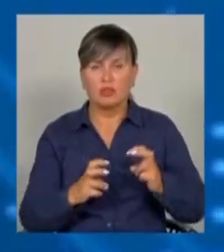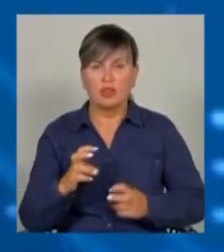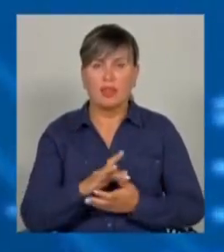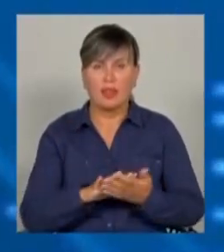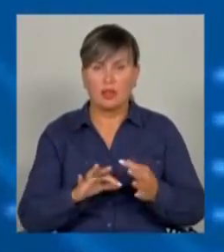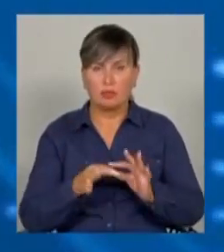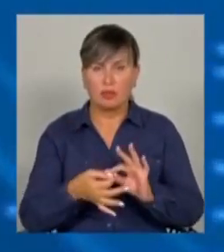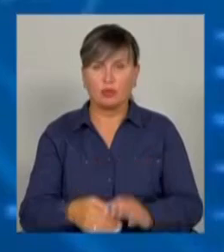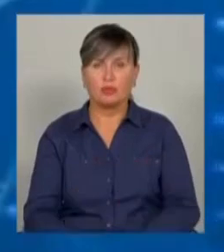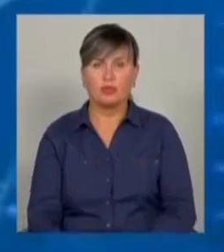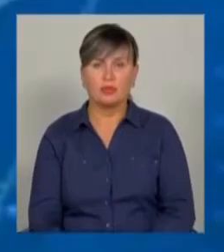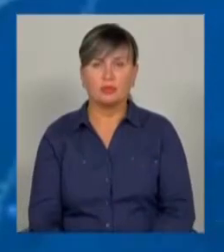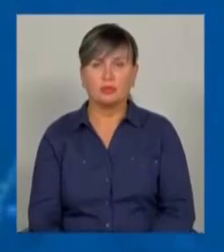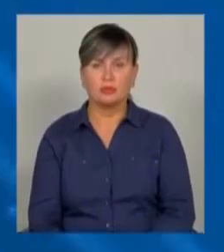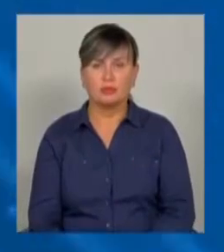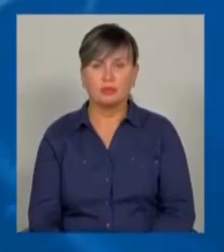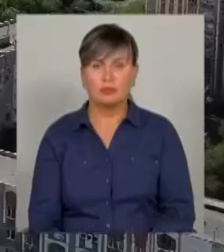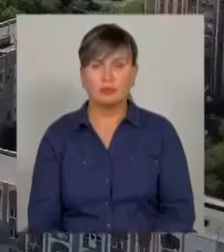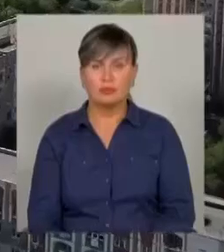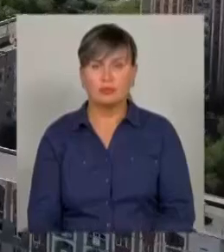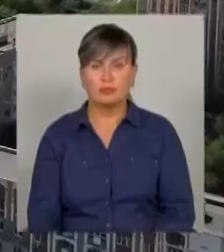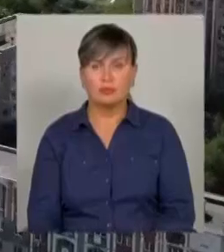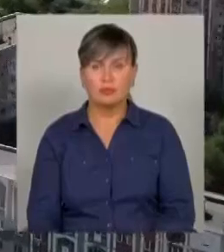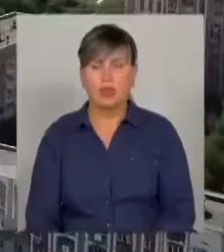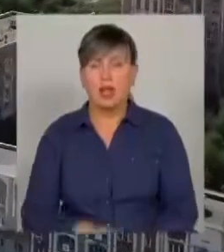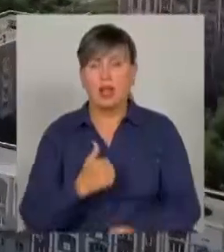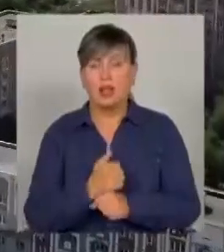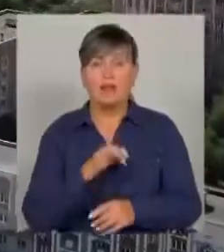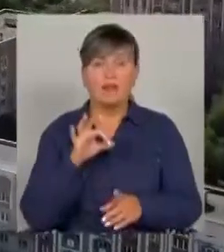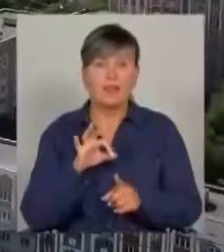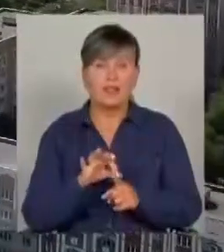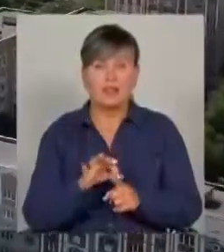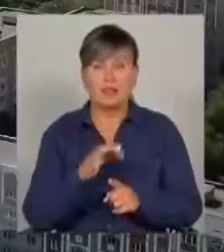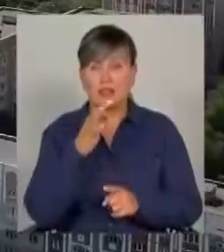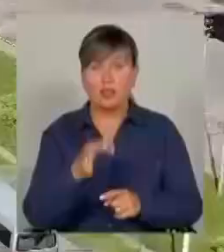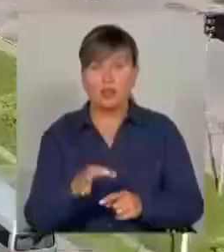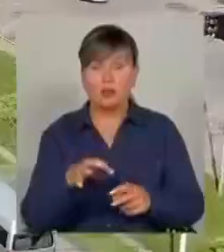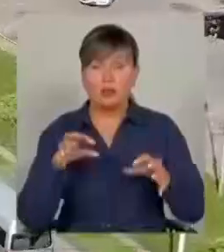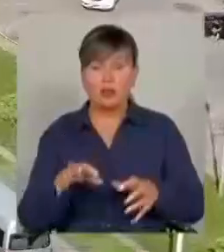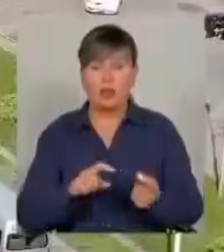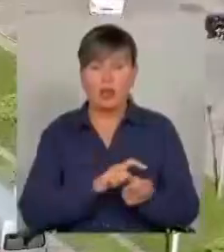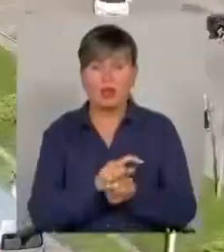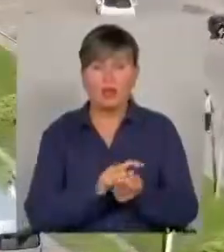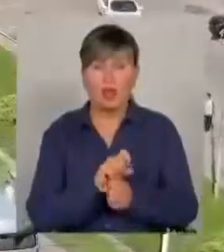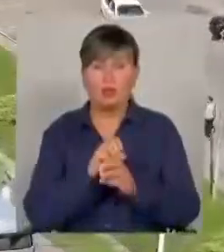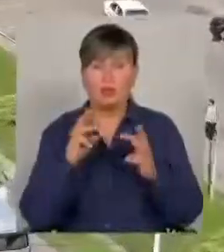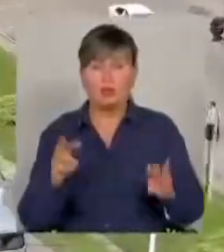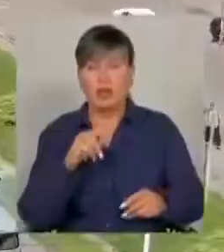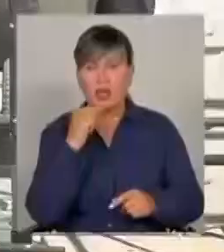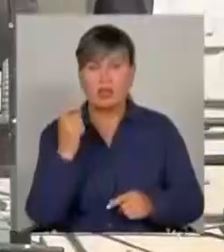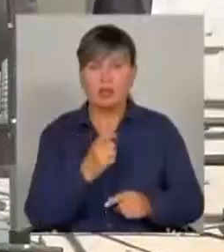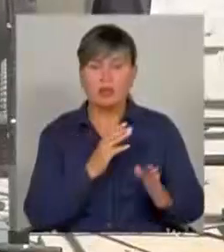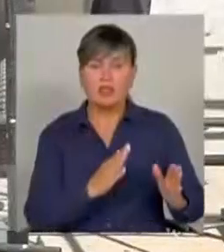Айдана Нураш выслушала экспертное мнение. Главная цель отмеченных президентом реформ – обеспечение экономической